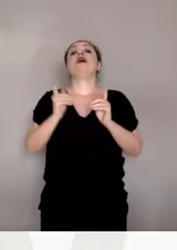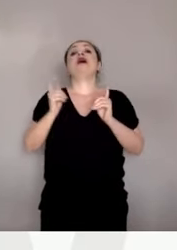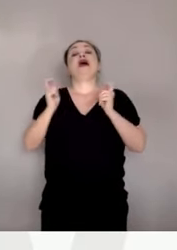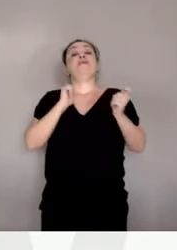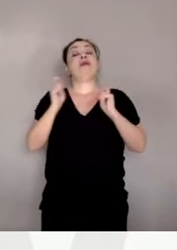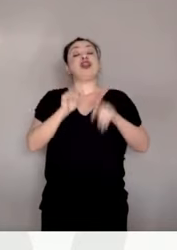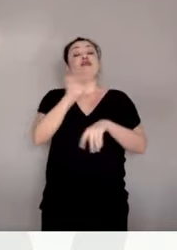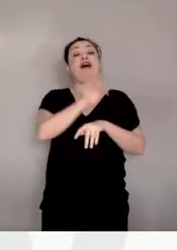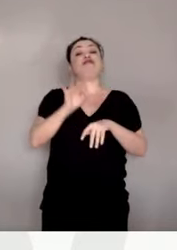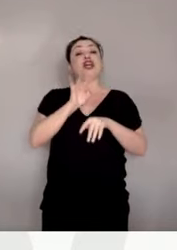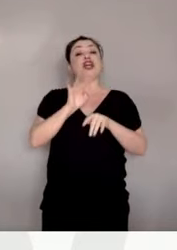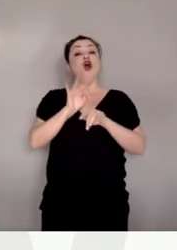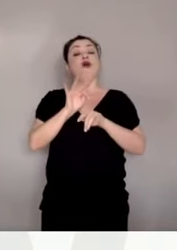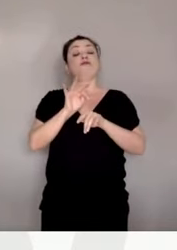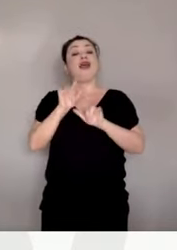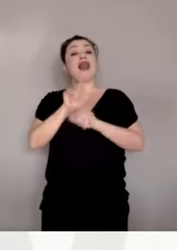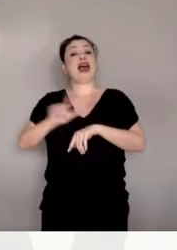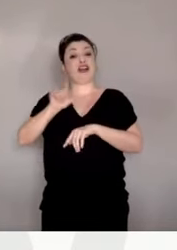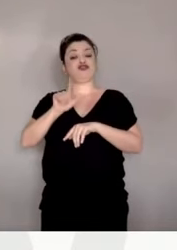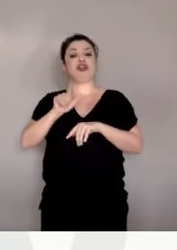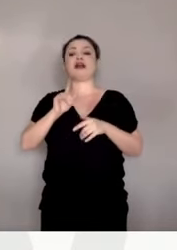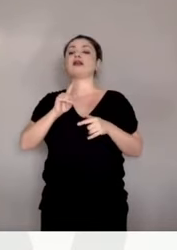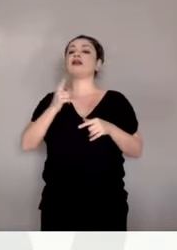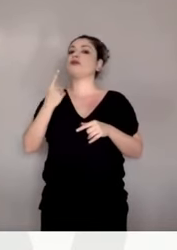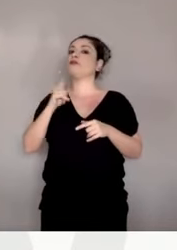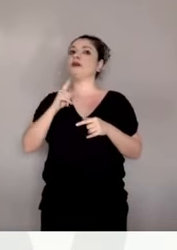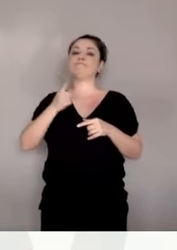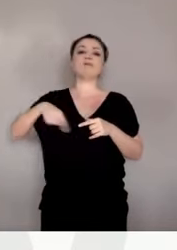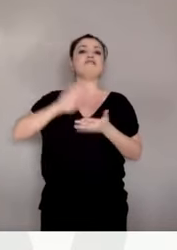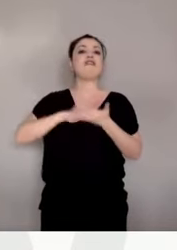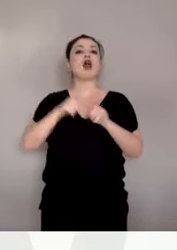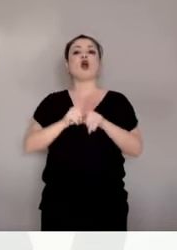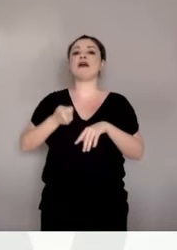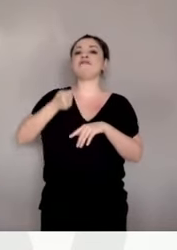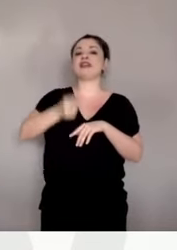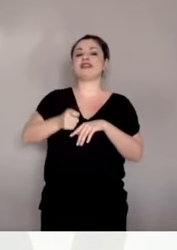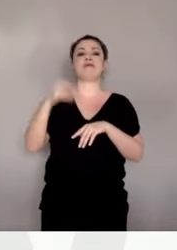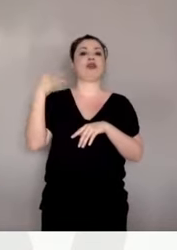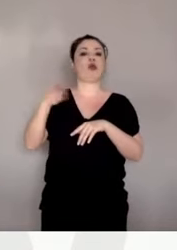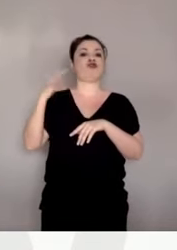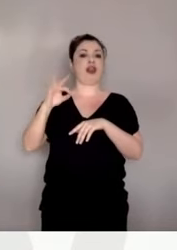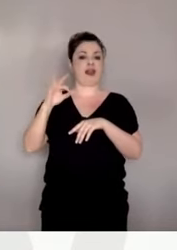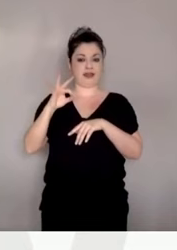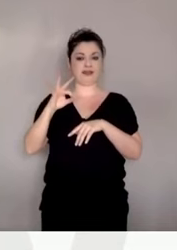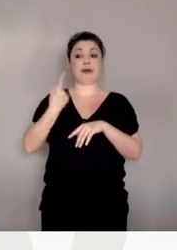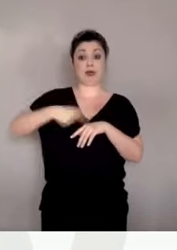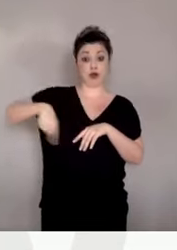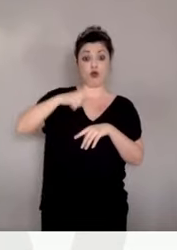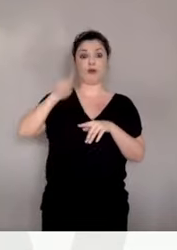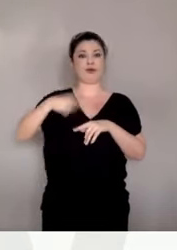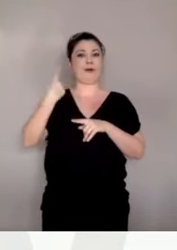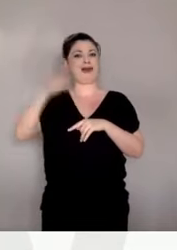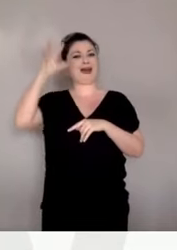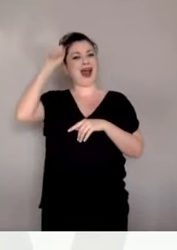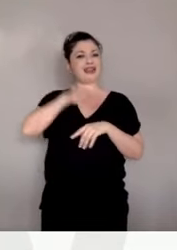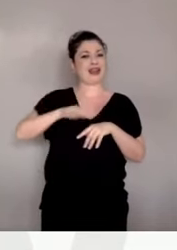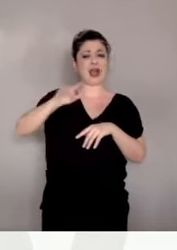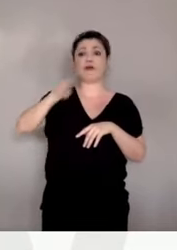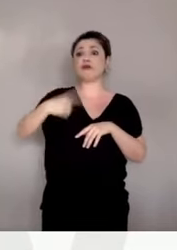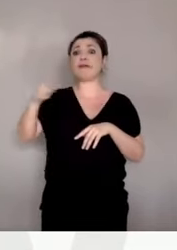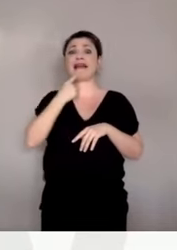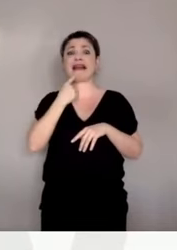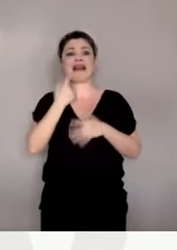Lectures sono un investimento in eccellenza, per noi, per l'Ateneo, ma anche per chi vorrà